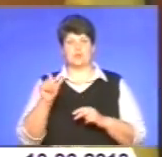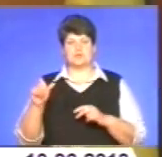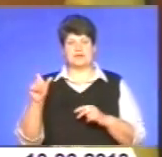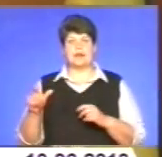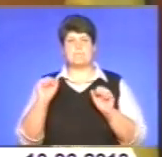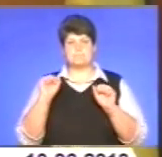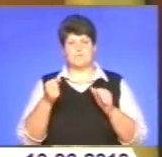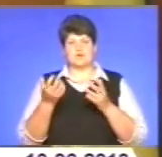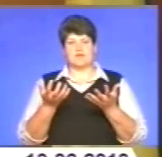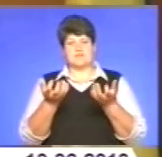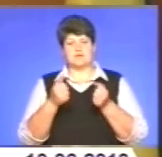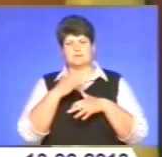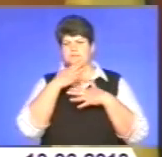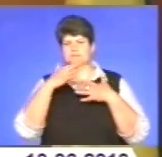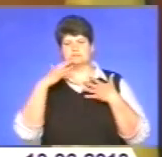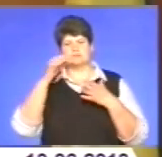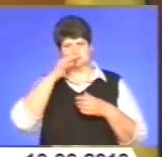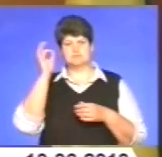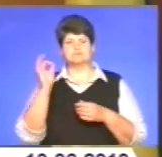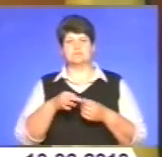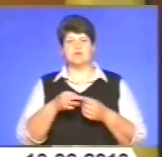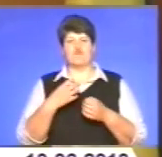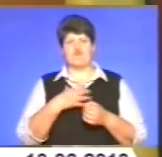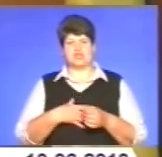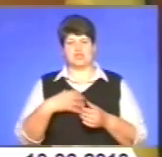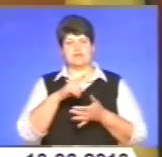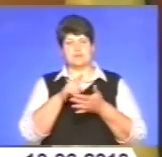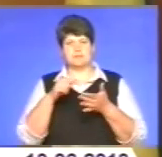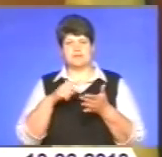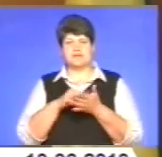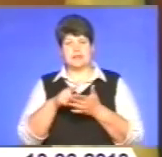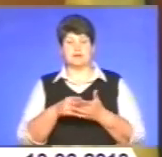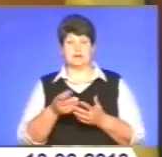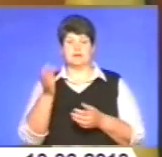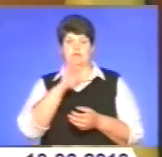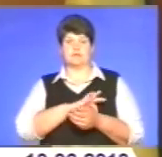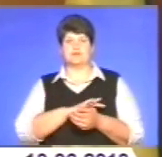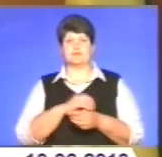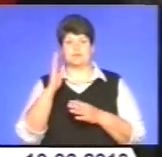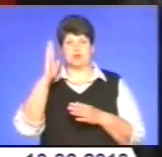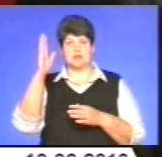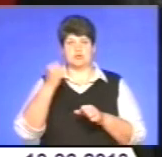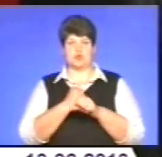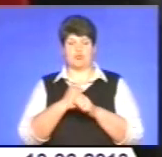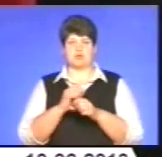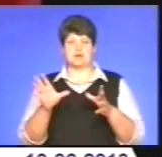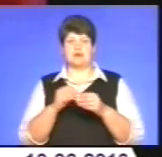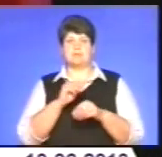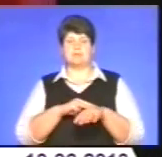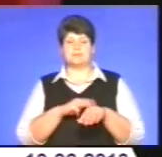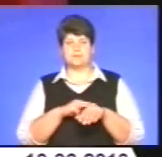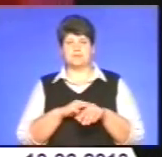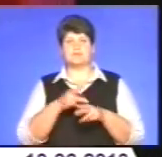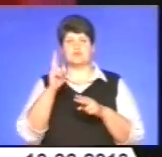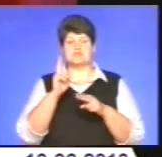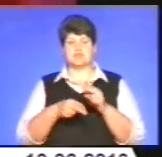можна черпнути дуже багато важливих питань, які пригодяться в подальшій роботі співробітникам. По закінченню офіційних